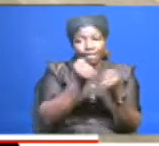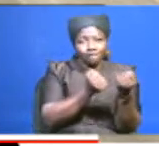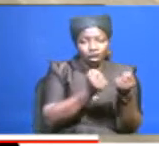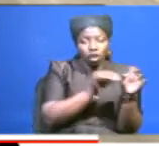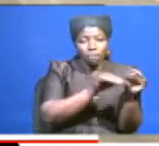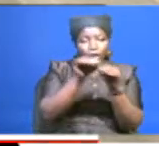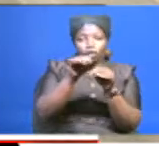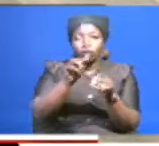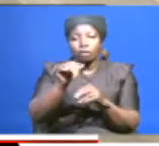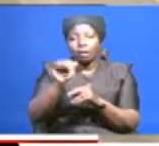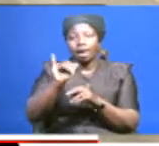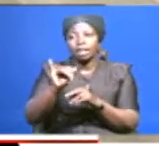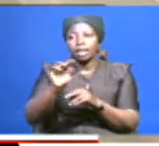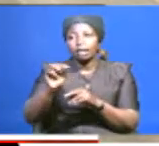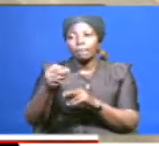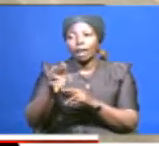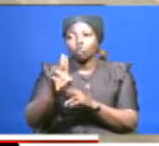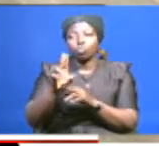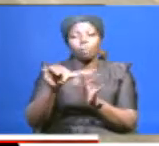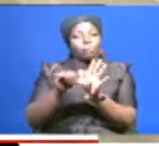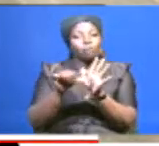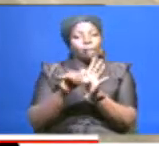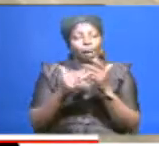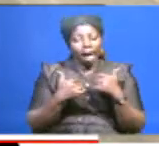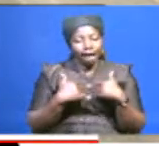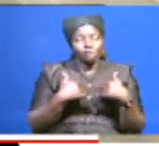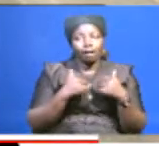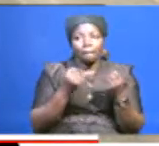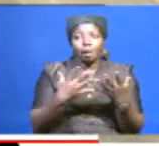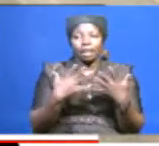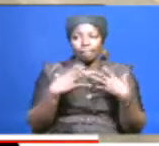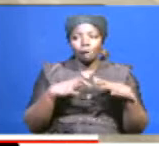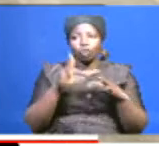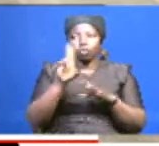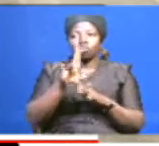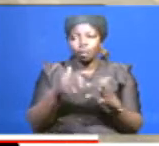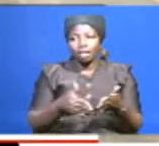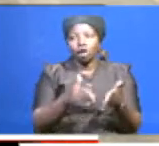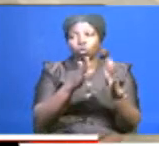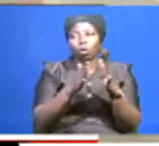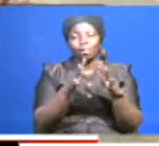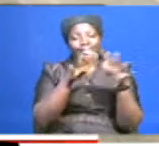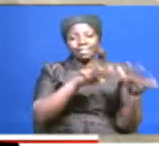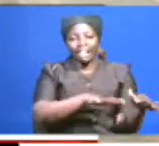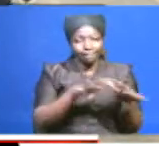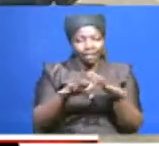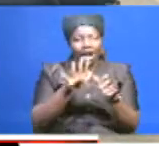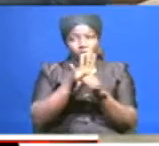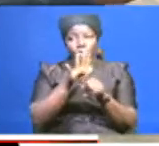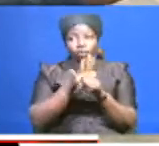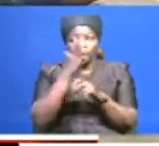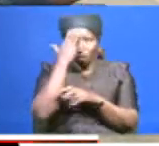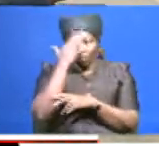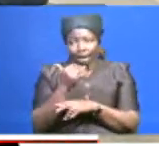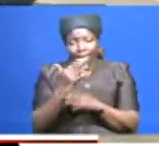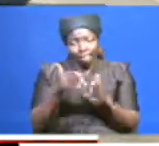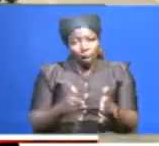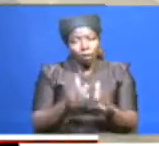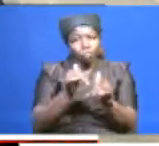ni shida. Wasafiri wengi wenye wanatumia hii barabara saizi wanateseka sana, manake kwenye huko kwenye wanatumia huko